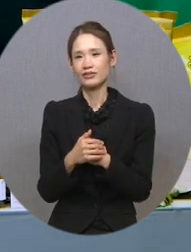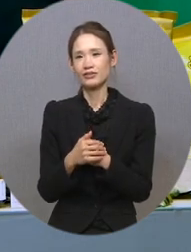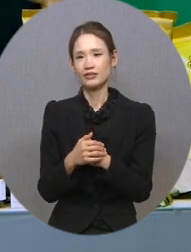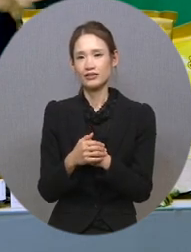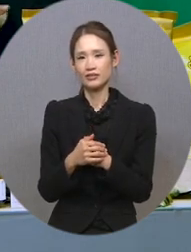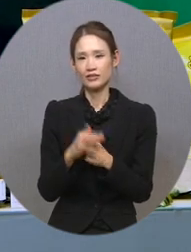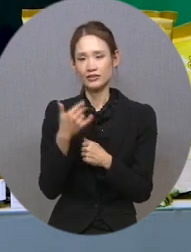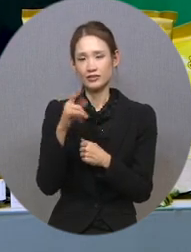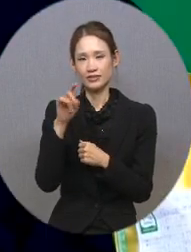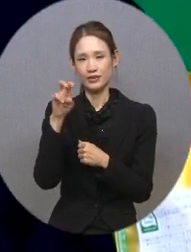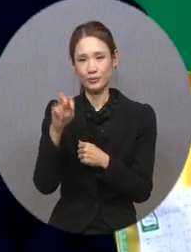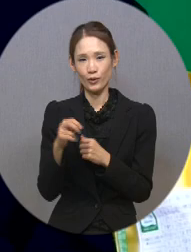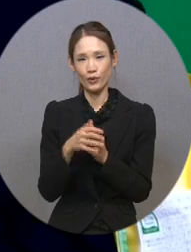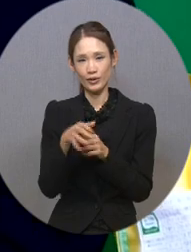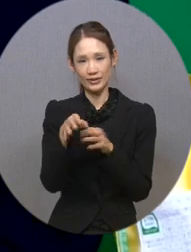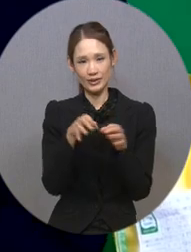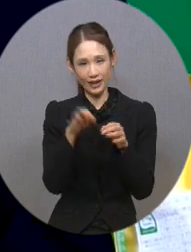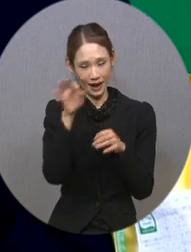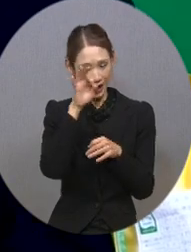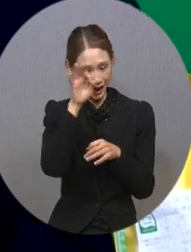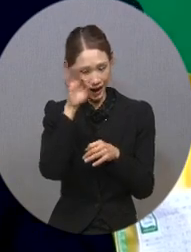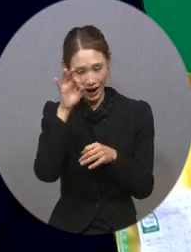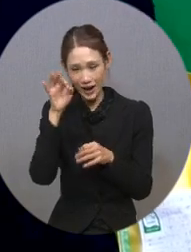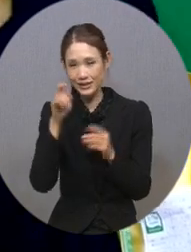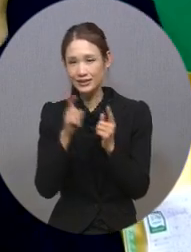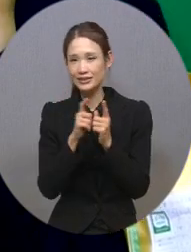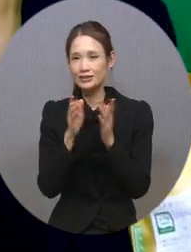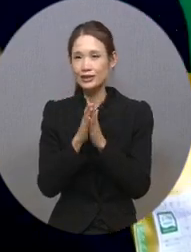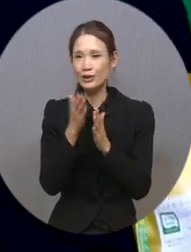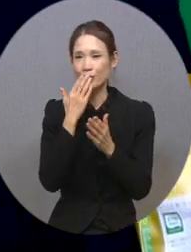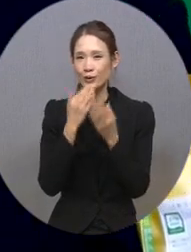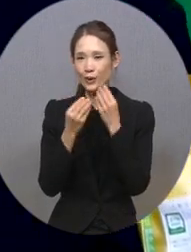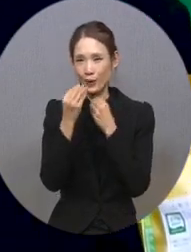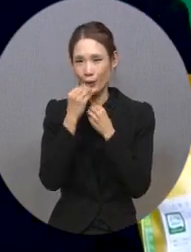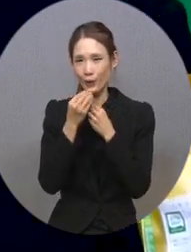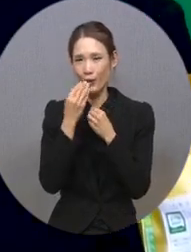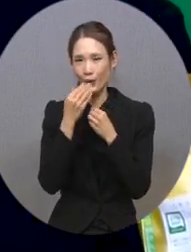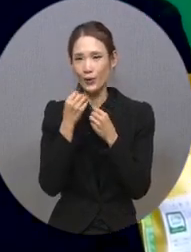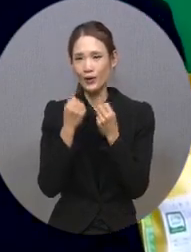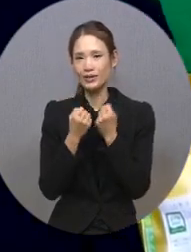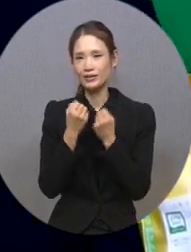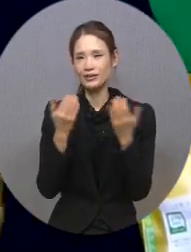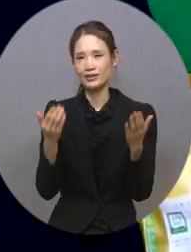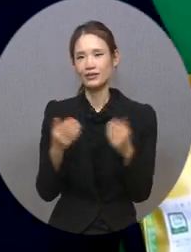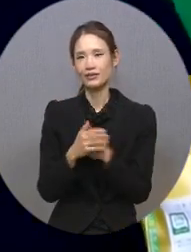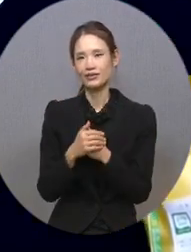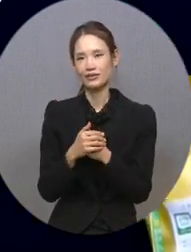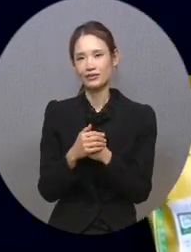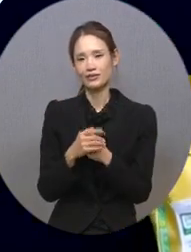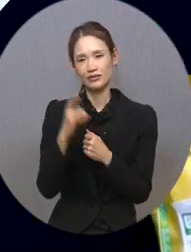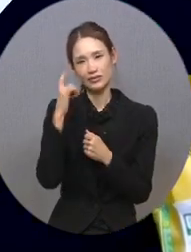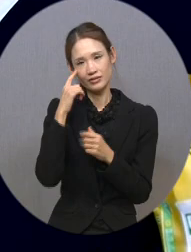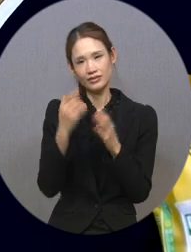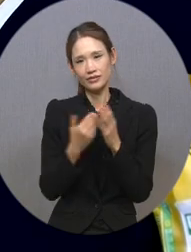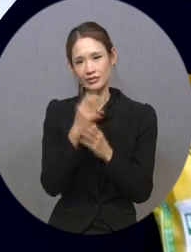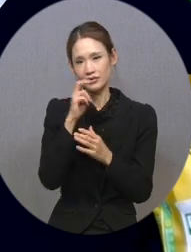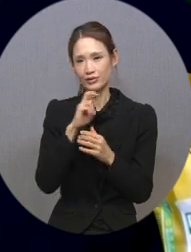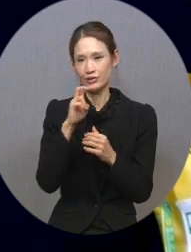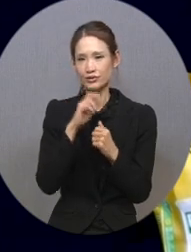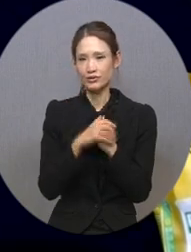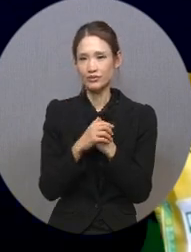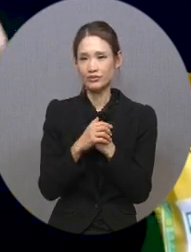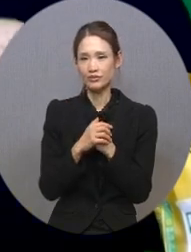이 남도를 찾아다니면서 직접 그 먹거리들을 우리가 먹어보고 말씀을 드리는 거잖아요. 그러면서 또 생각나는 노래가 하나 있죠. 아